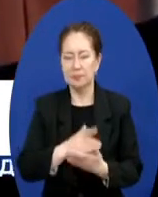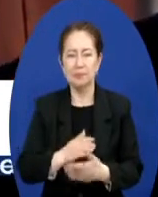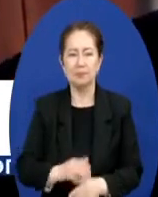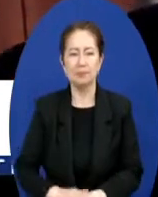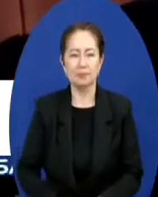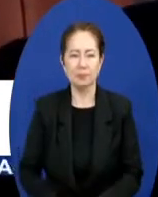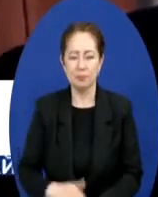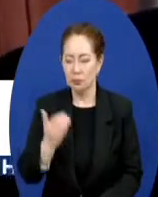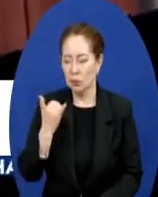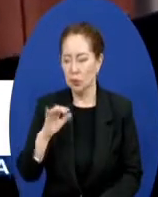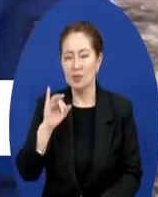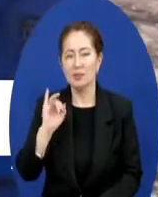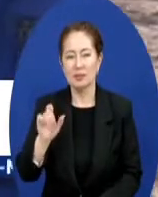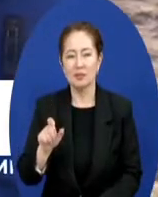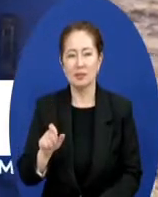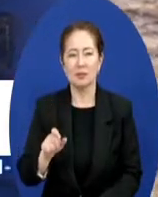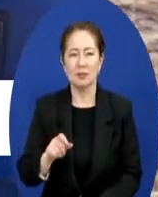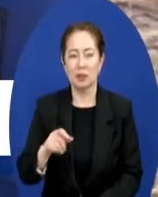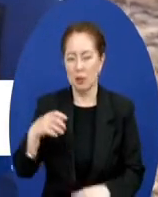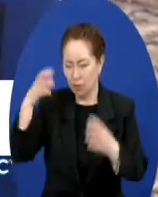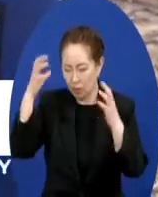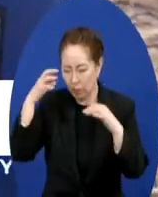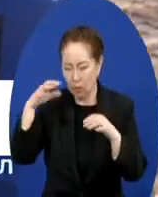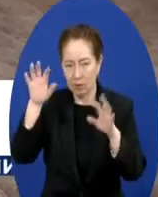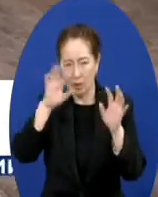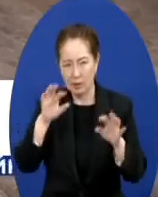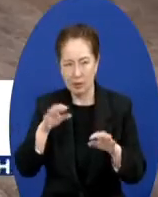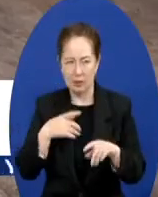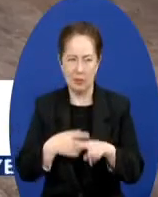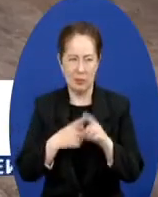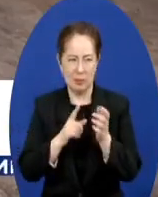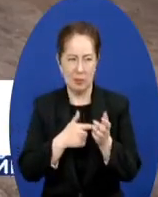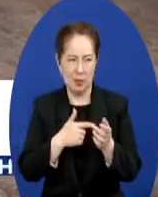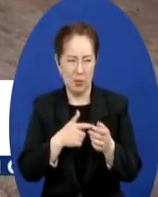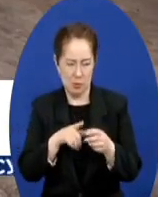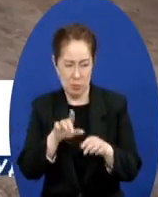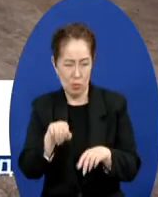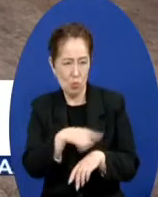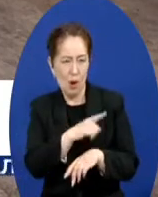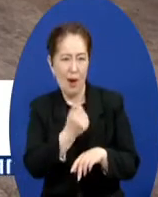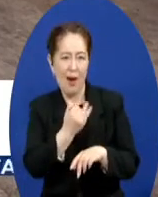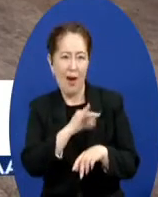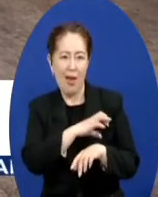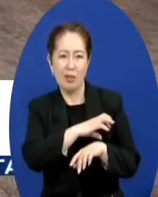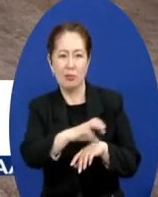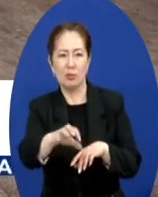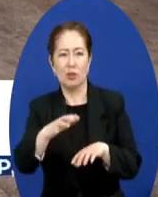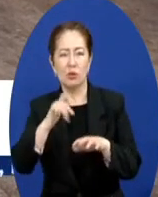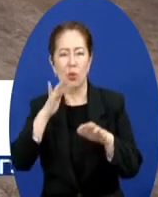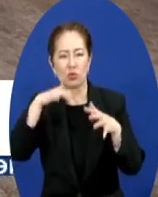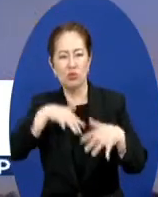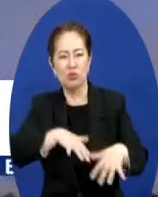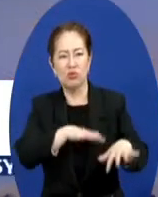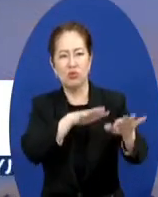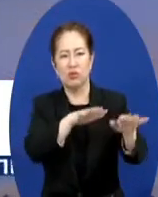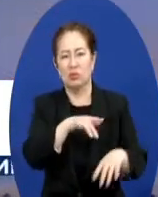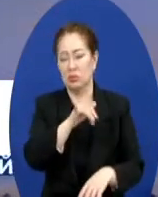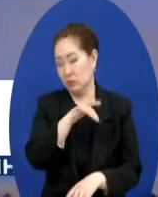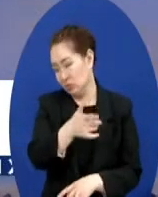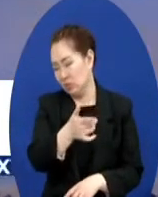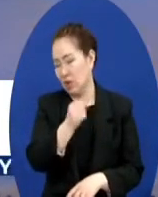болвол. Устал энэ дээ. Бороотос ороод ахиад нэмрэхгүй. Энэ голны айлууд бол одоо ингээд тэр чигээрээ ус уурстай зам